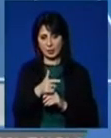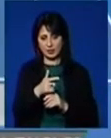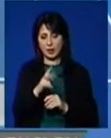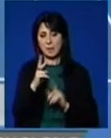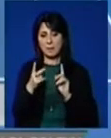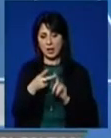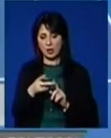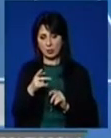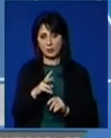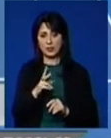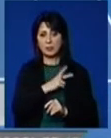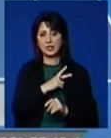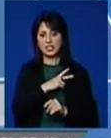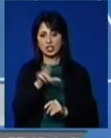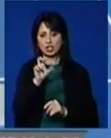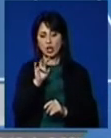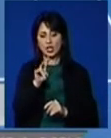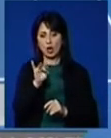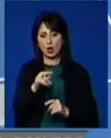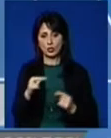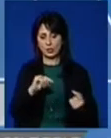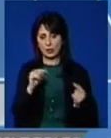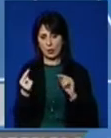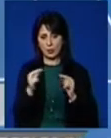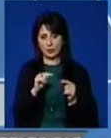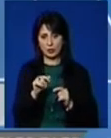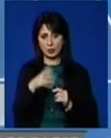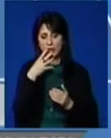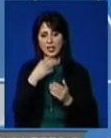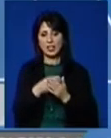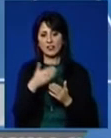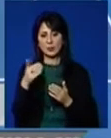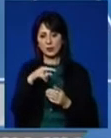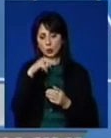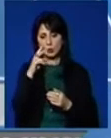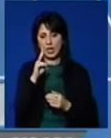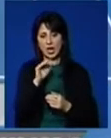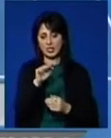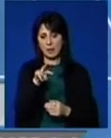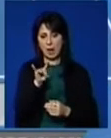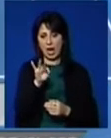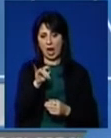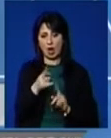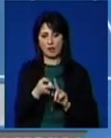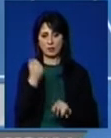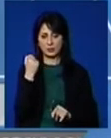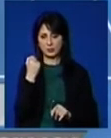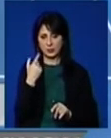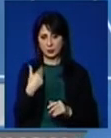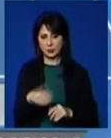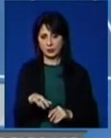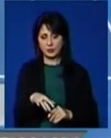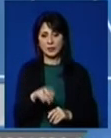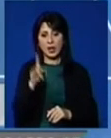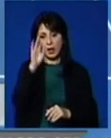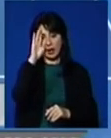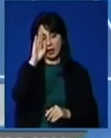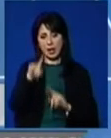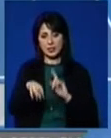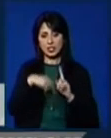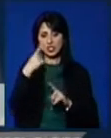მეოთხე ფინალში ბრიტანეთის წარმომადგენელ ჯოანა კონტას დაუპირისპირდება, რომელმაც თავის მხრივ რუსი კატია მაკაროვა გამოთიშა ასპარეზობას. ვაშტაშორის